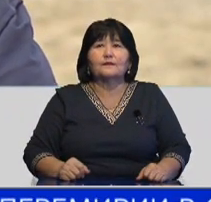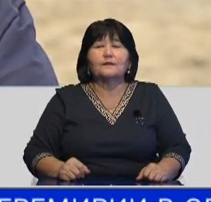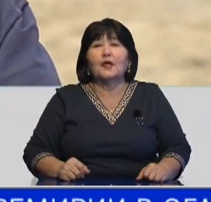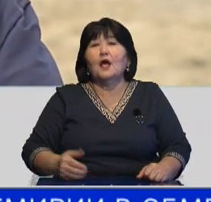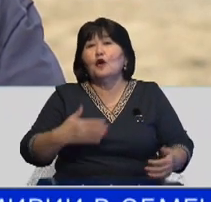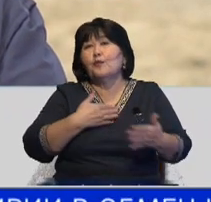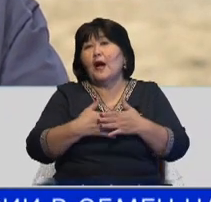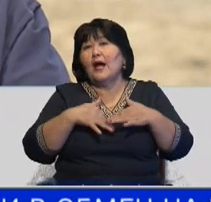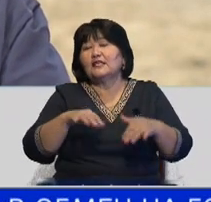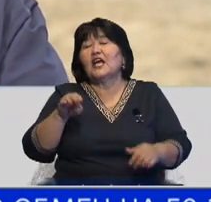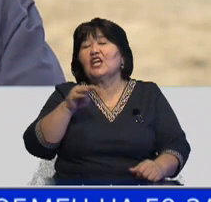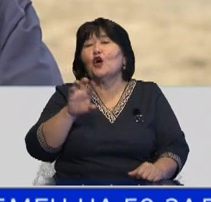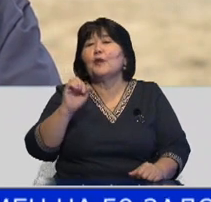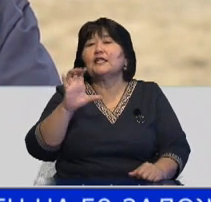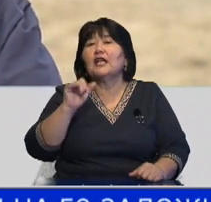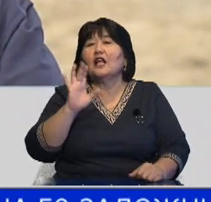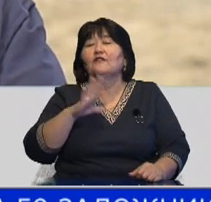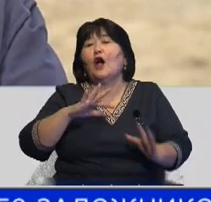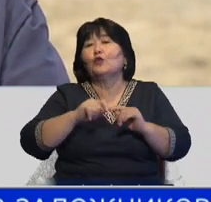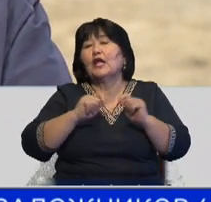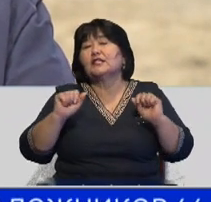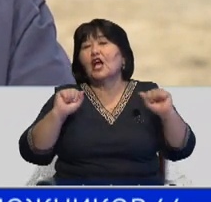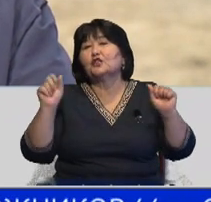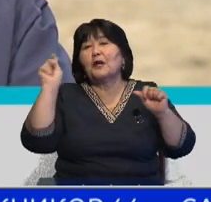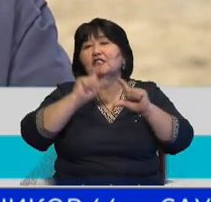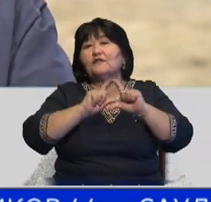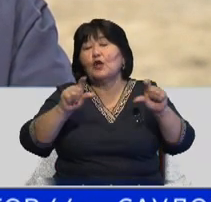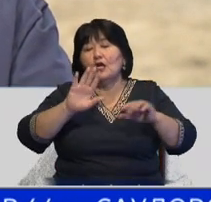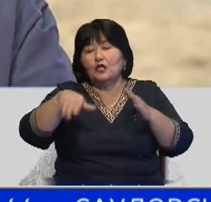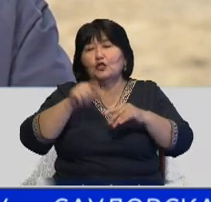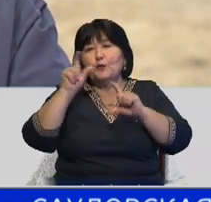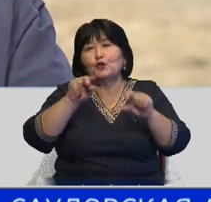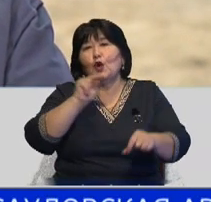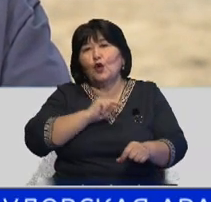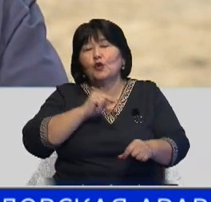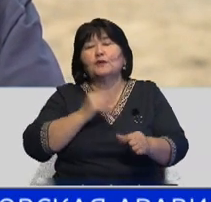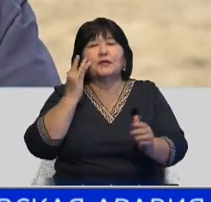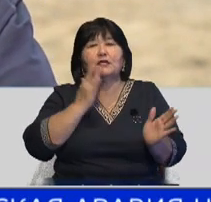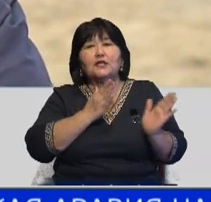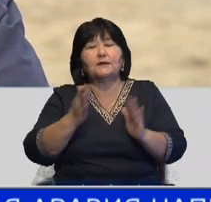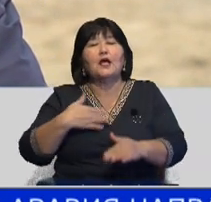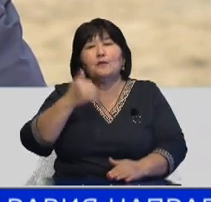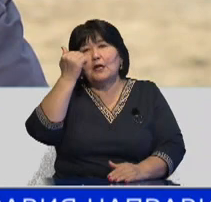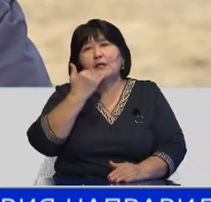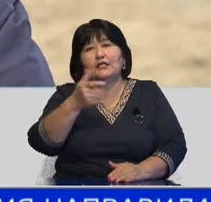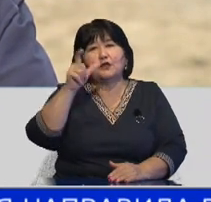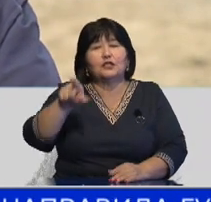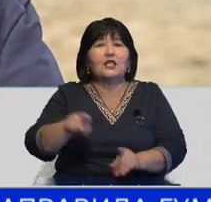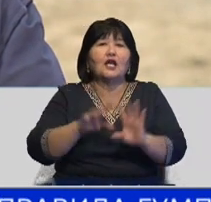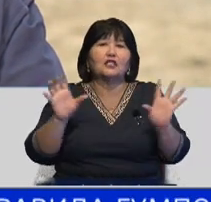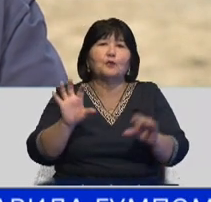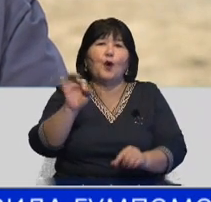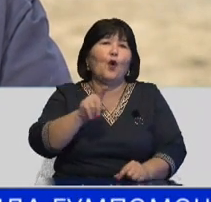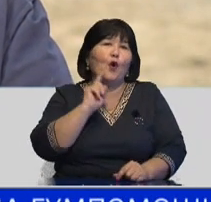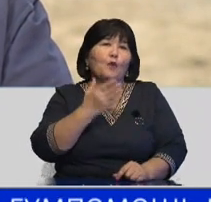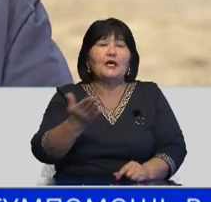По инициативе Жарылқасына Байсалова в ауле была открыта спортивная школа. С тех пор школа работает непрерывно. Мы благодарны этому человеку за заботу о